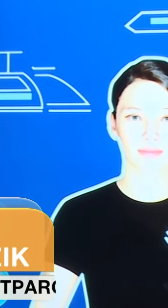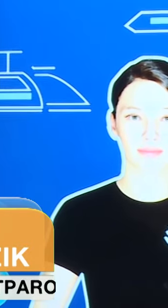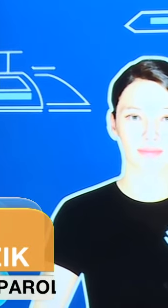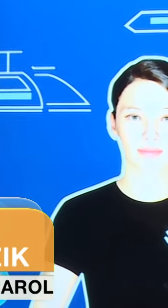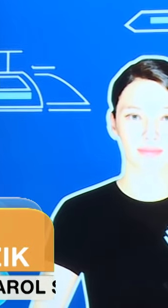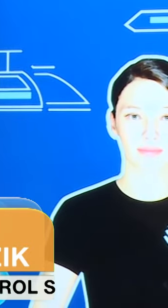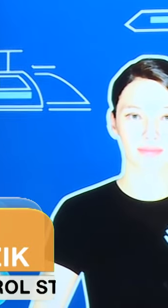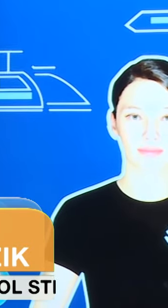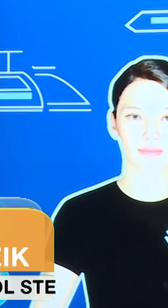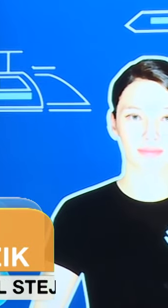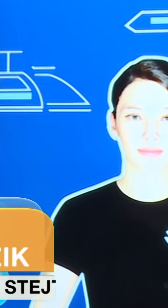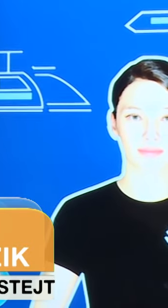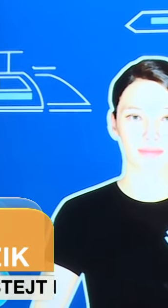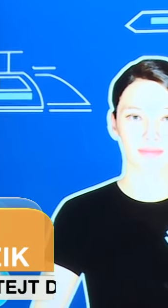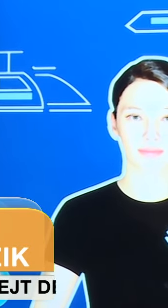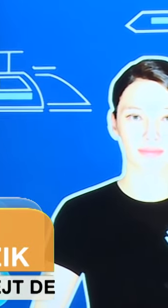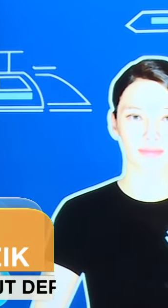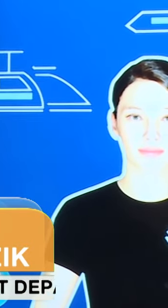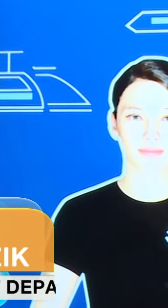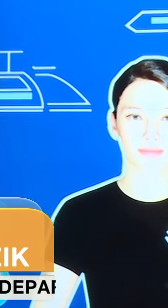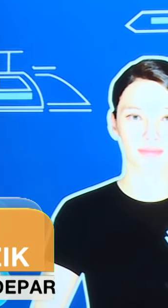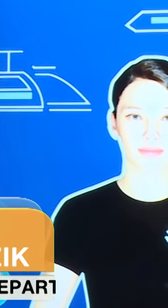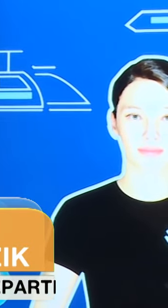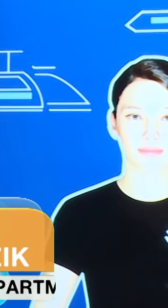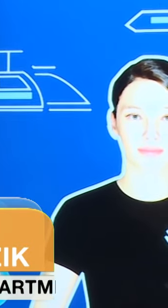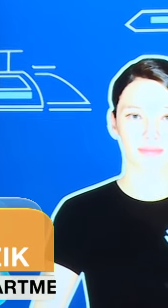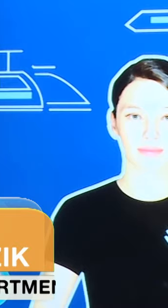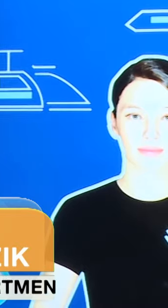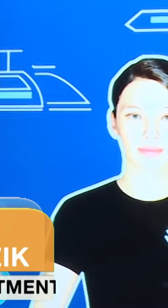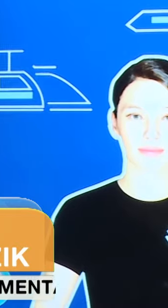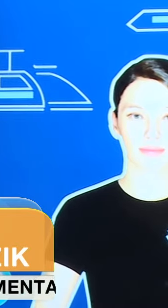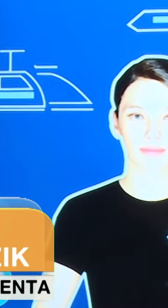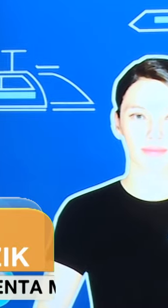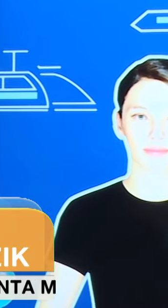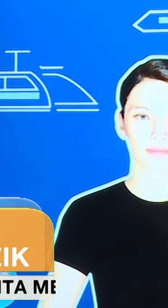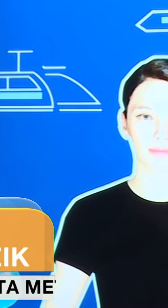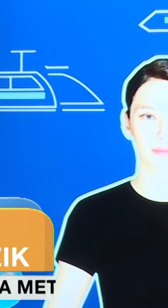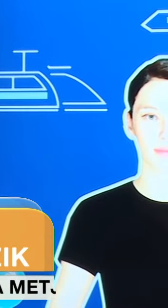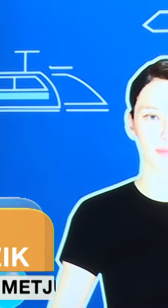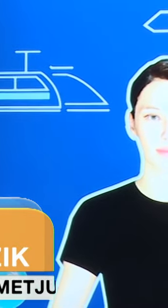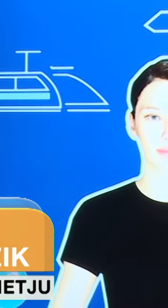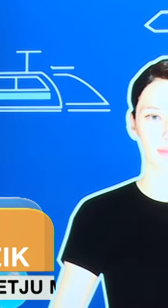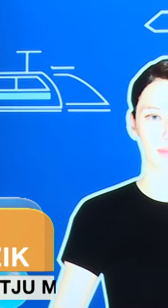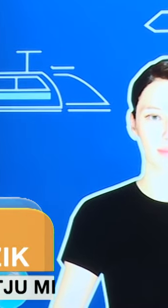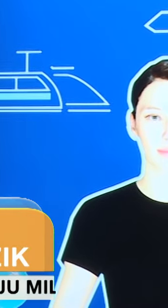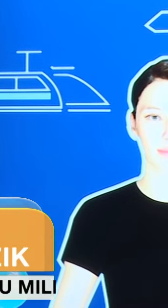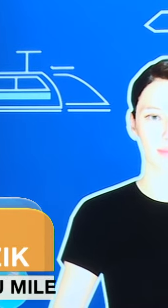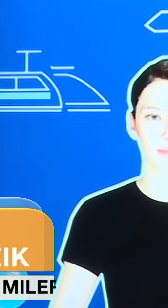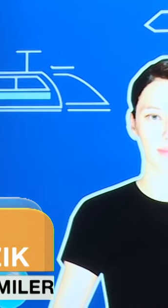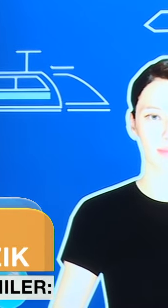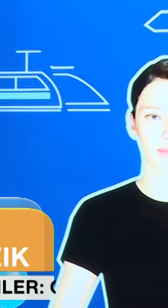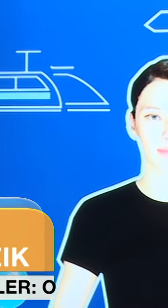Jedini problem je što oni imaju svoje lokalne znakovne jezike u Srbiji, je to srpski znakovni jezik u Americi i američki znakovni jezik.